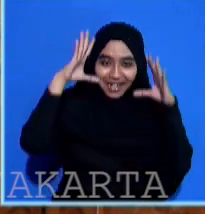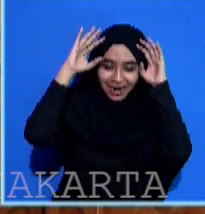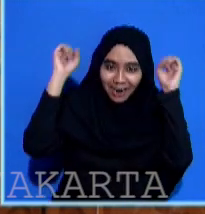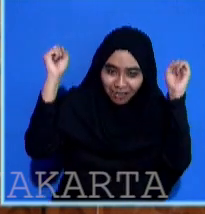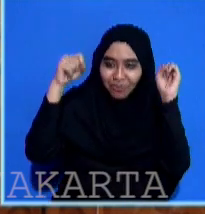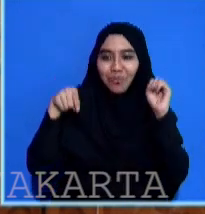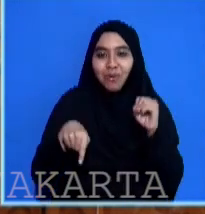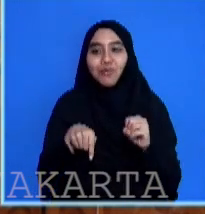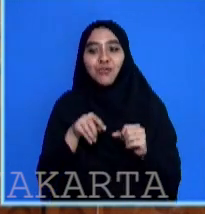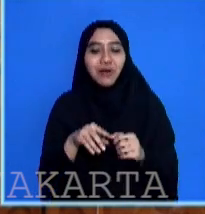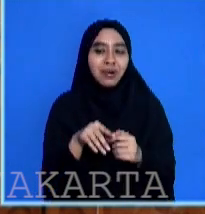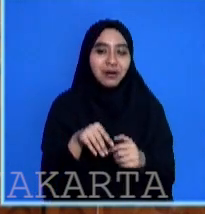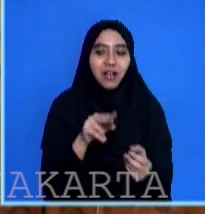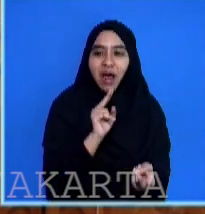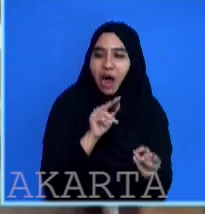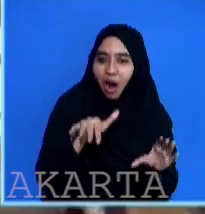kawiang